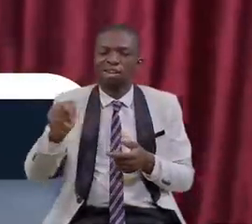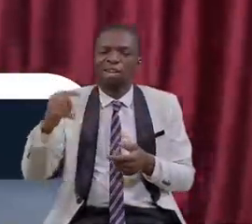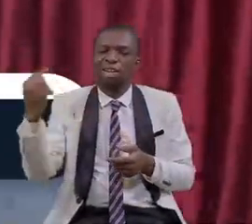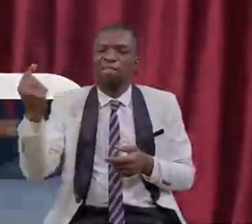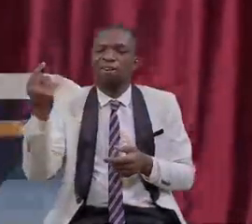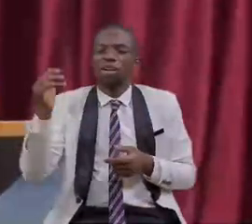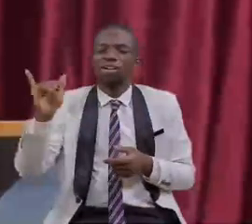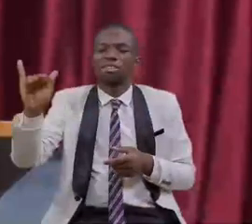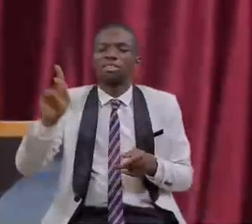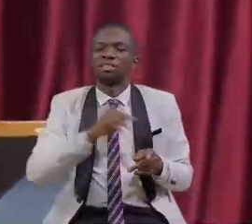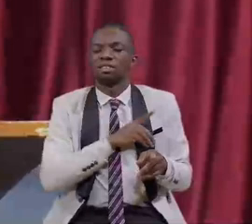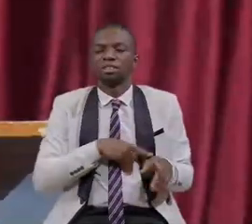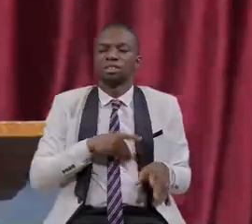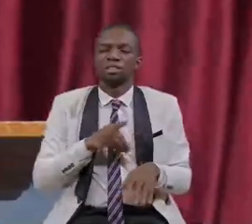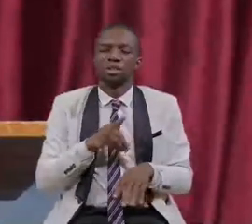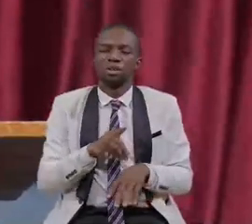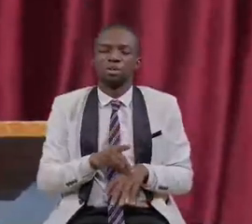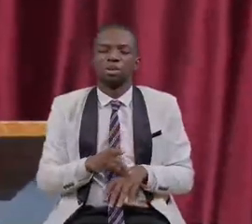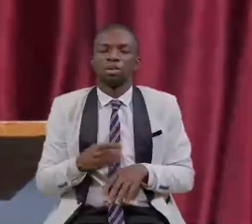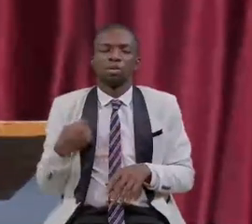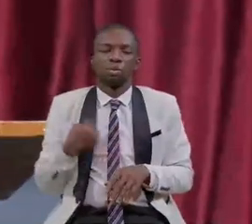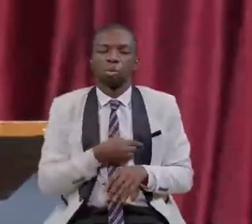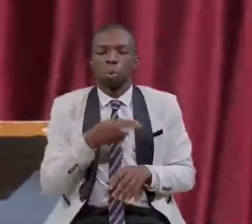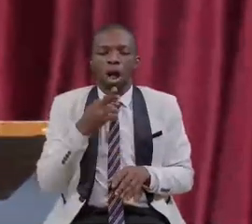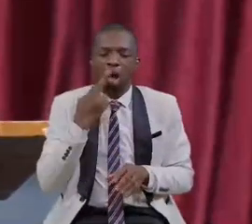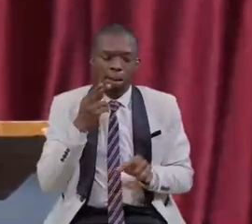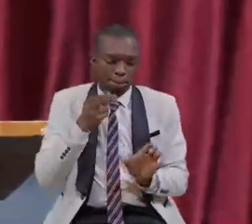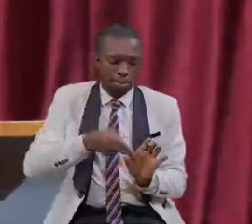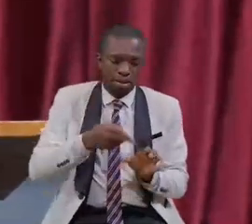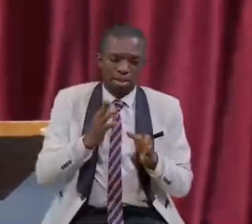Nous sommes participants du royaume terrestre.